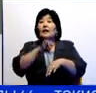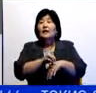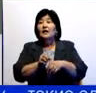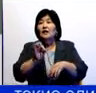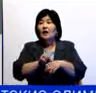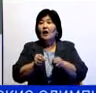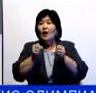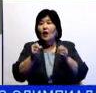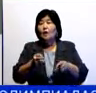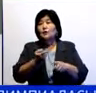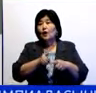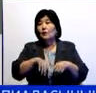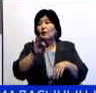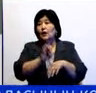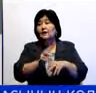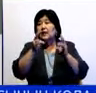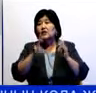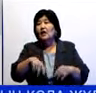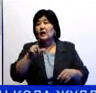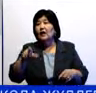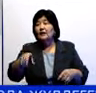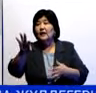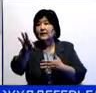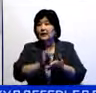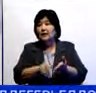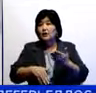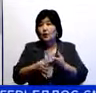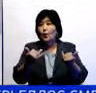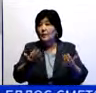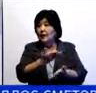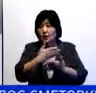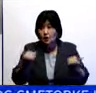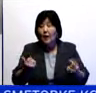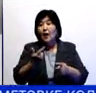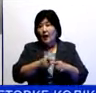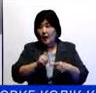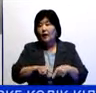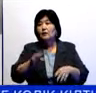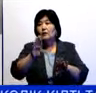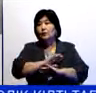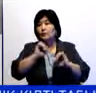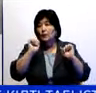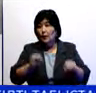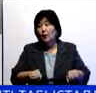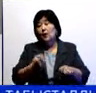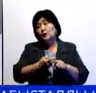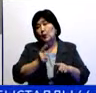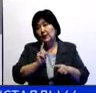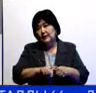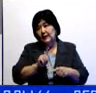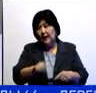қауіпті. Конго қырым геморрагиялық қызбасына шалдыққан адамға дер кезінде көмек көрсетілмесе, арты өлімге әкеп соқтыруы мүмкін.